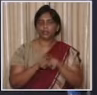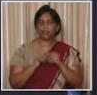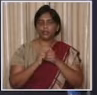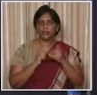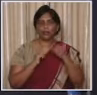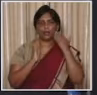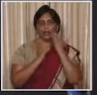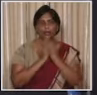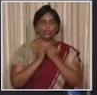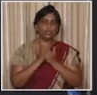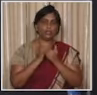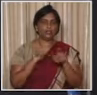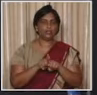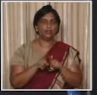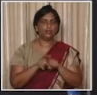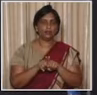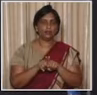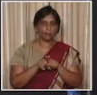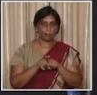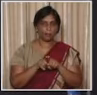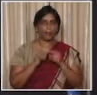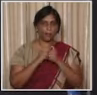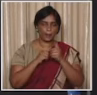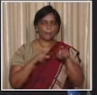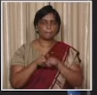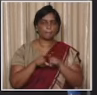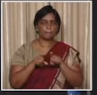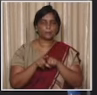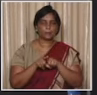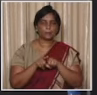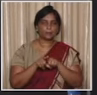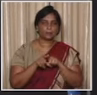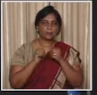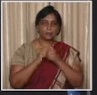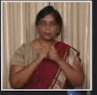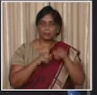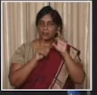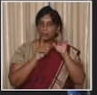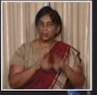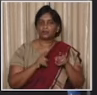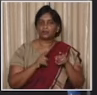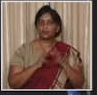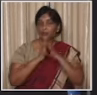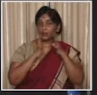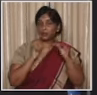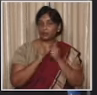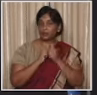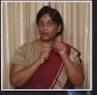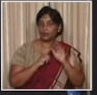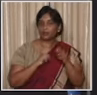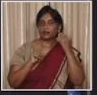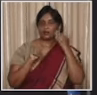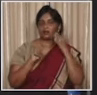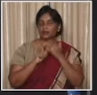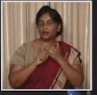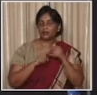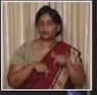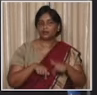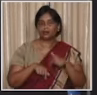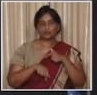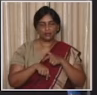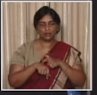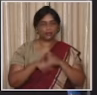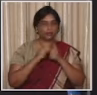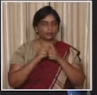දේශීය ඖෂධ අපේ සිසිල ජයකොඩිගරු ඇමතුමා තත් ගොඩාක් වැඩ කරලා තියෙනවා. ඒ පිළිබඳව කතා කරන්න අද වෙලාව